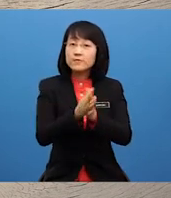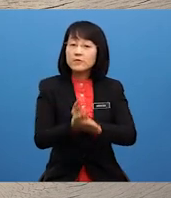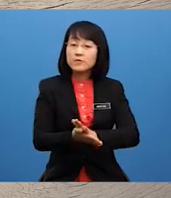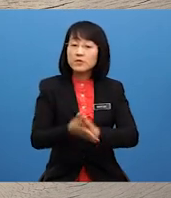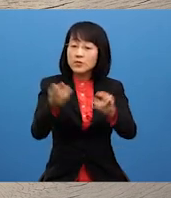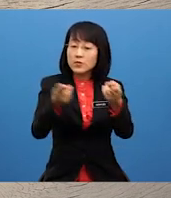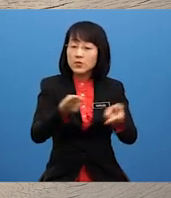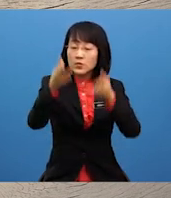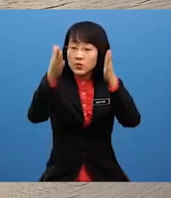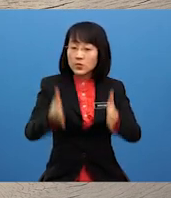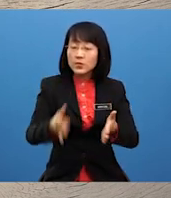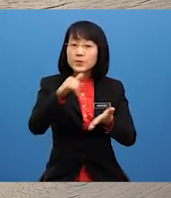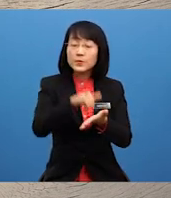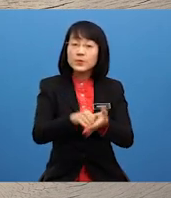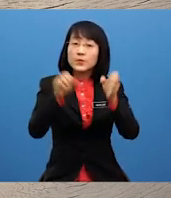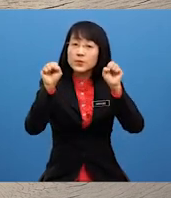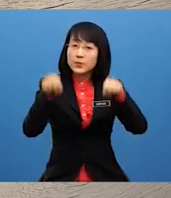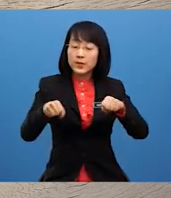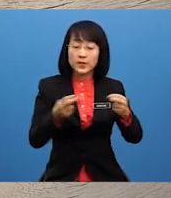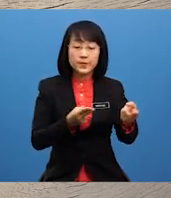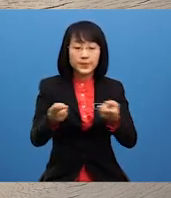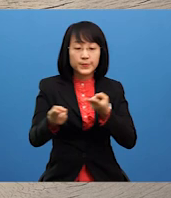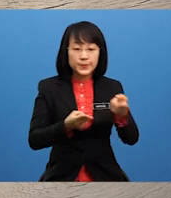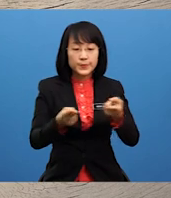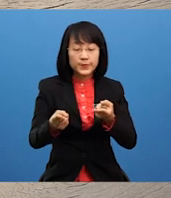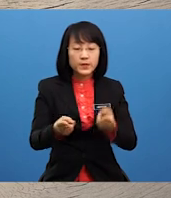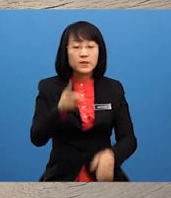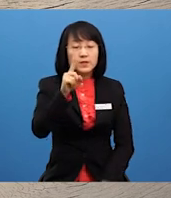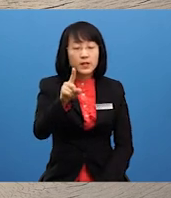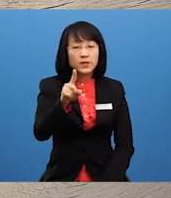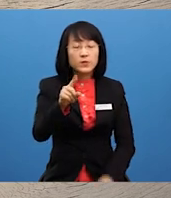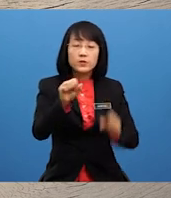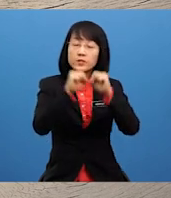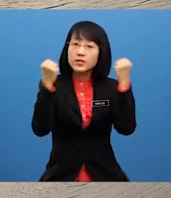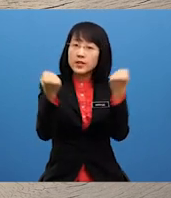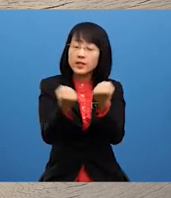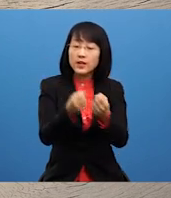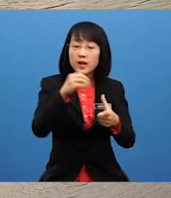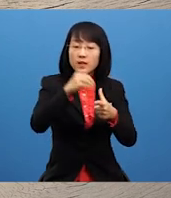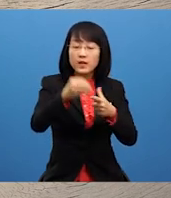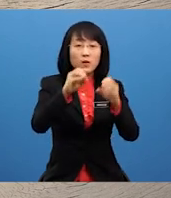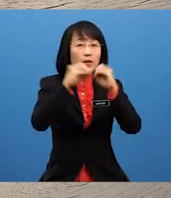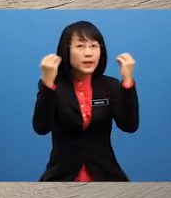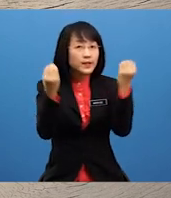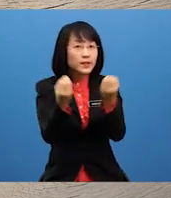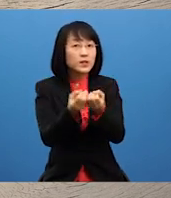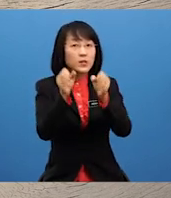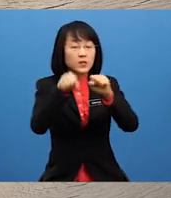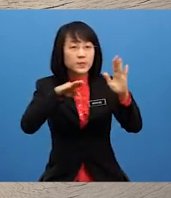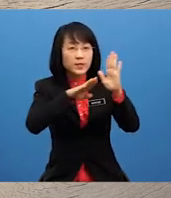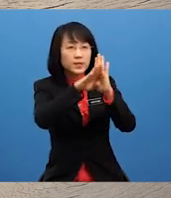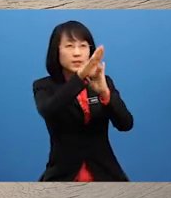itu berupaya menguruskan sesebuah syarikat atau organisasi supaya berkembang